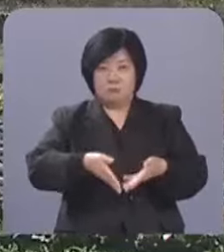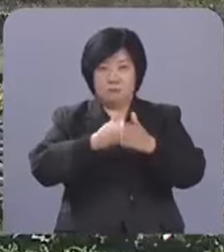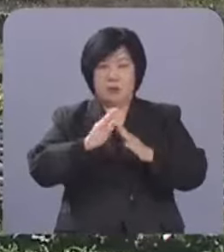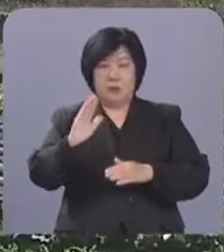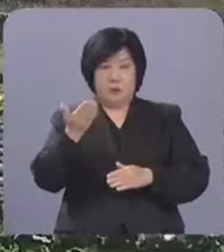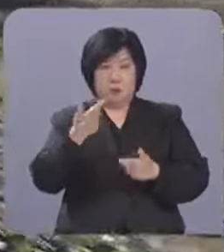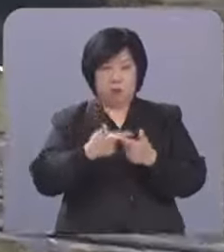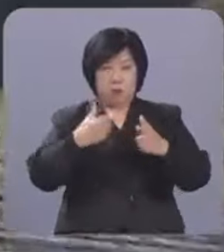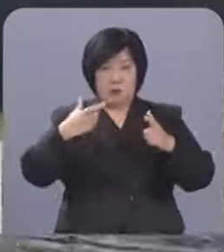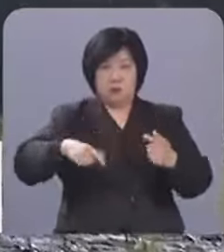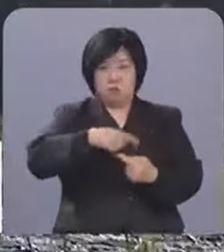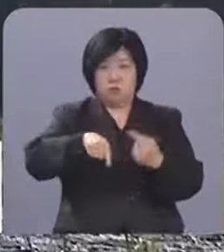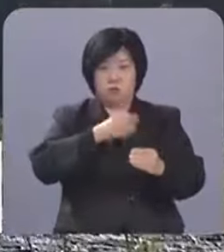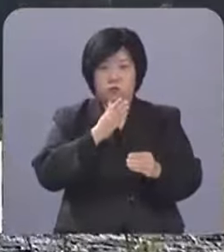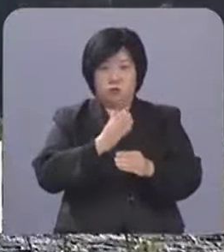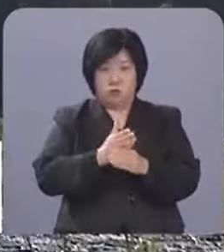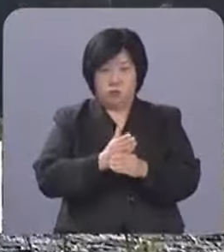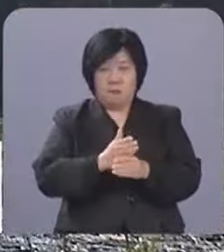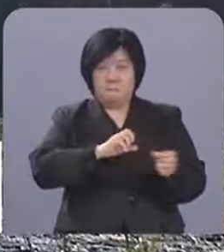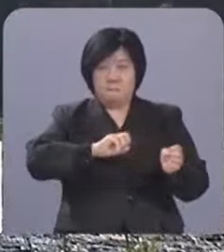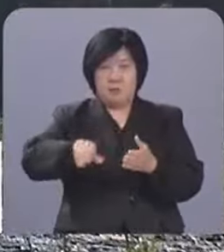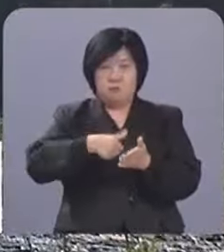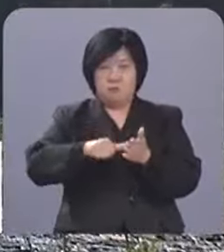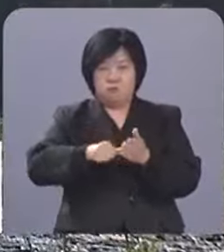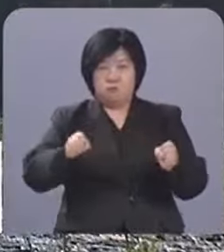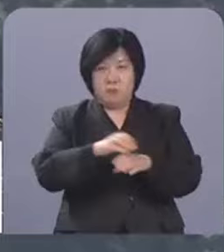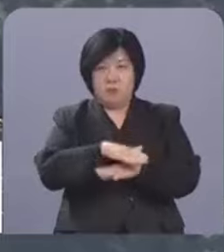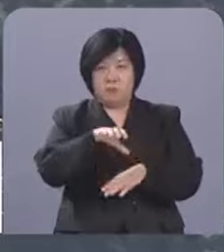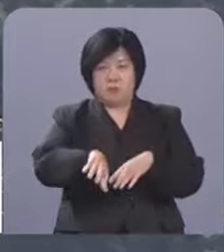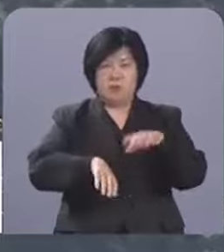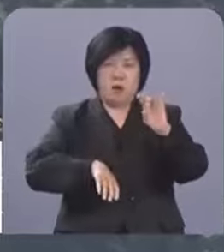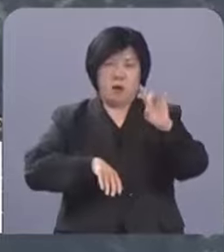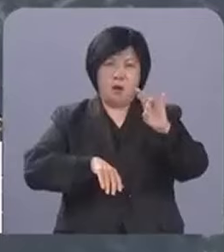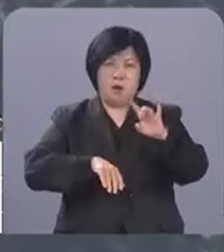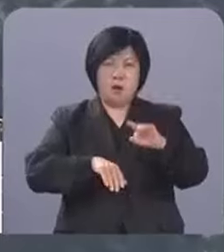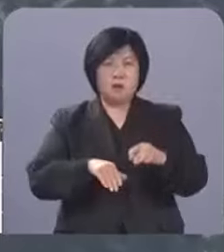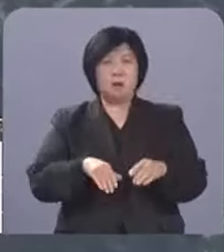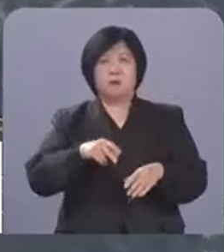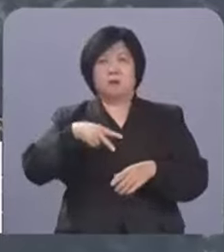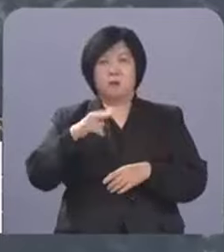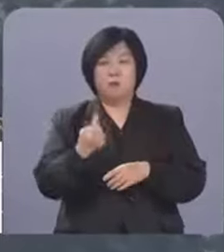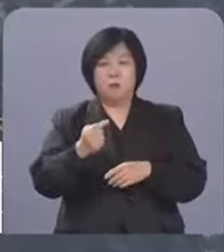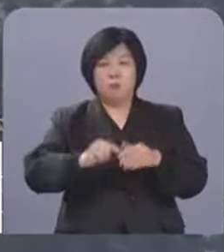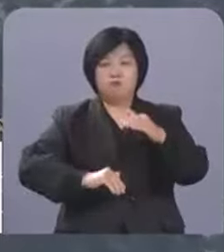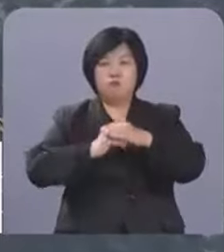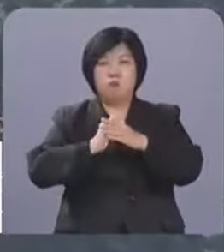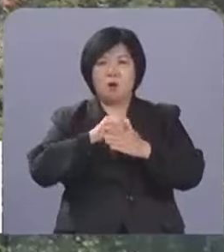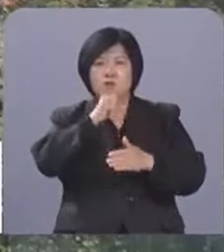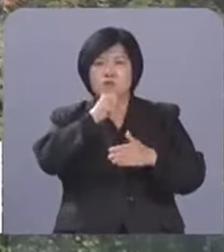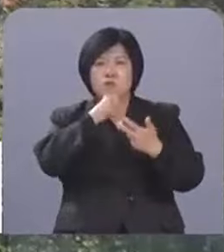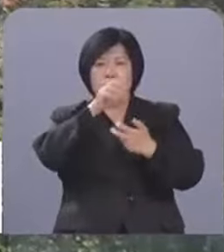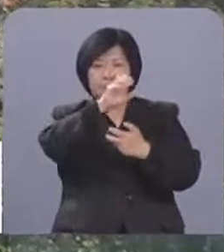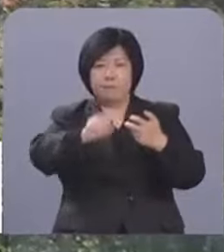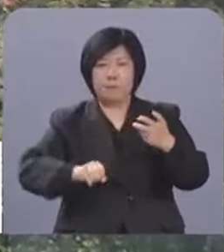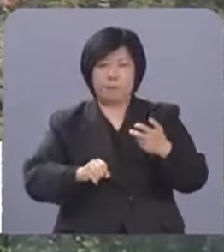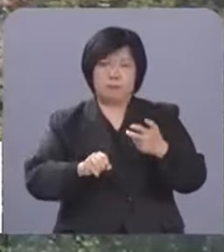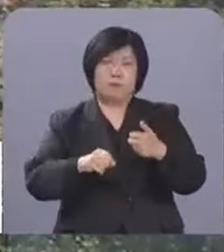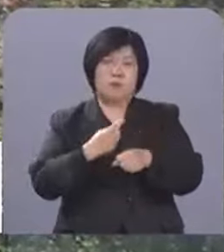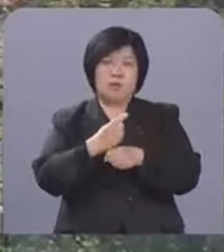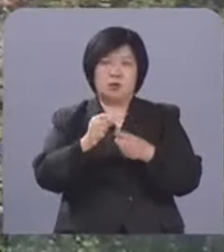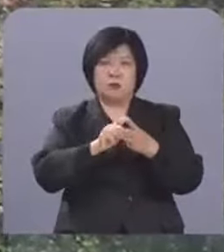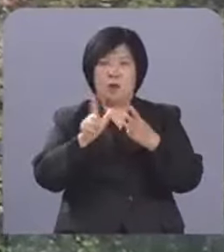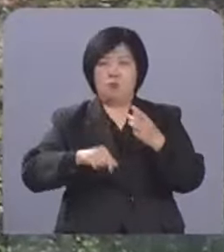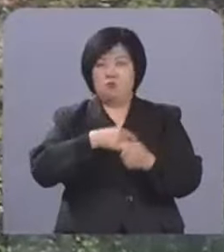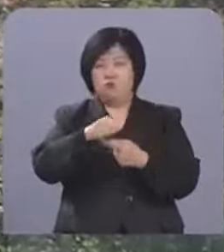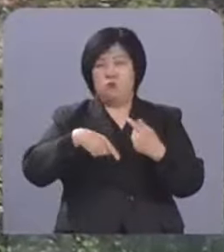부산 지역에 운영 중인 산업폐기물 매립장은 단 한 곳뿐. 이마저도 포화율이 70%나 되고 내년 3월에